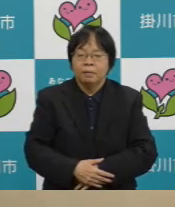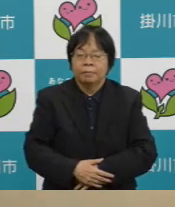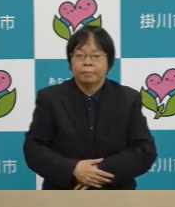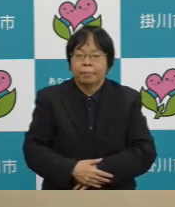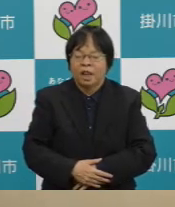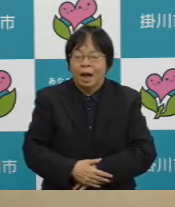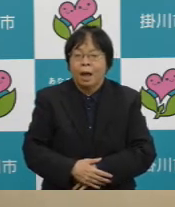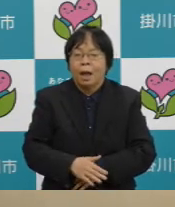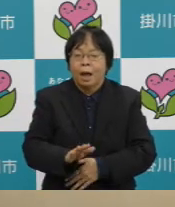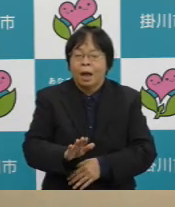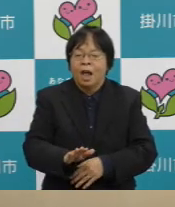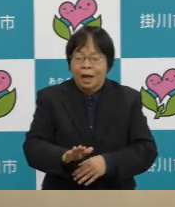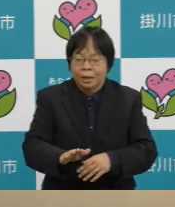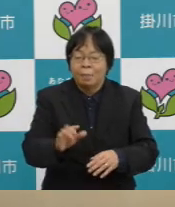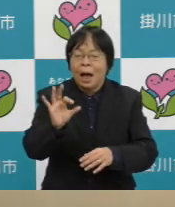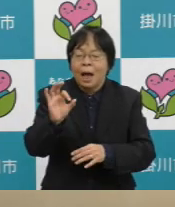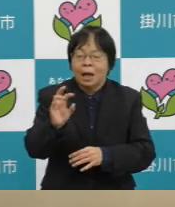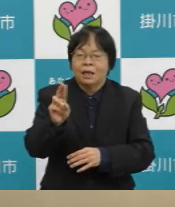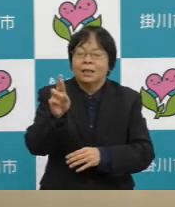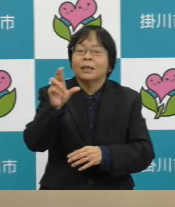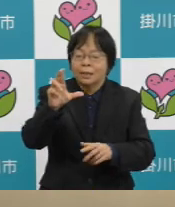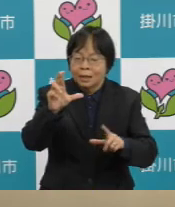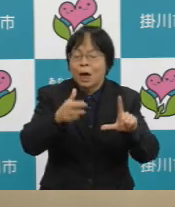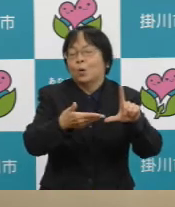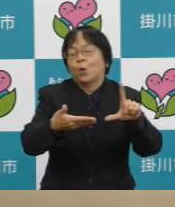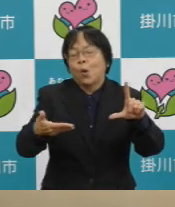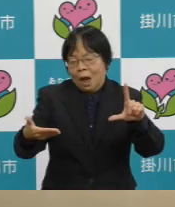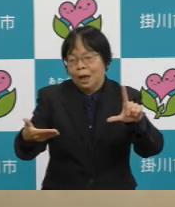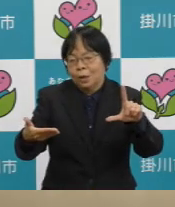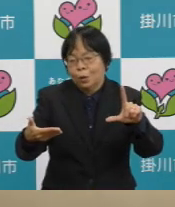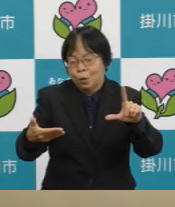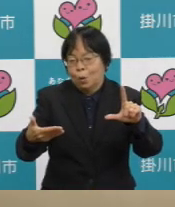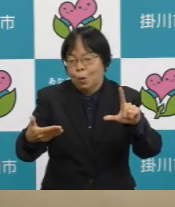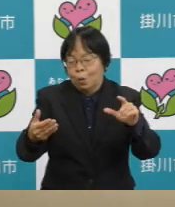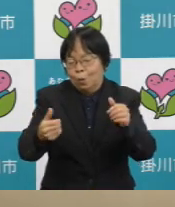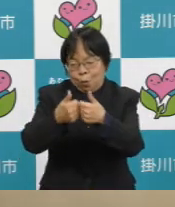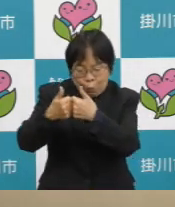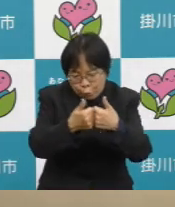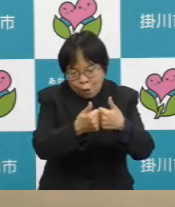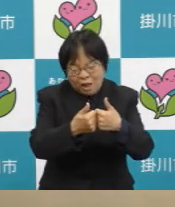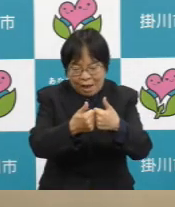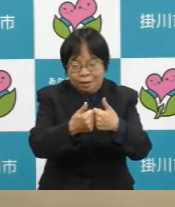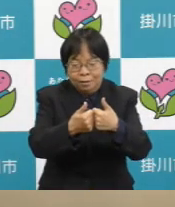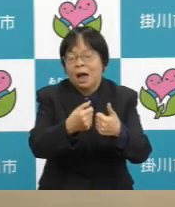まあ、JR 東海との話し合いというのはあるんだろうと思いますけど、この